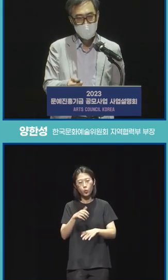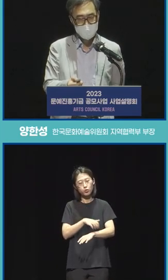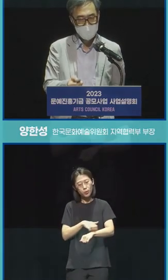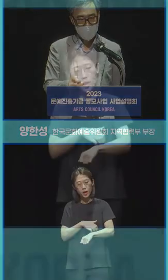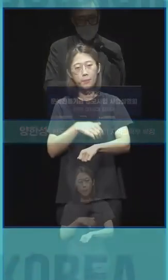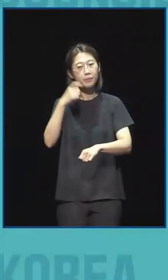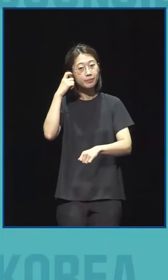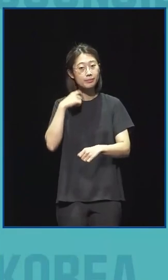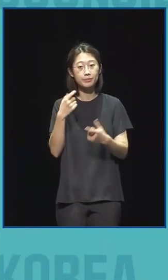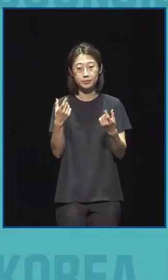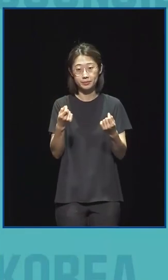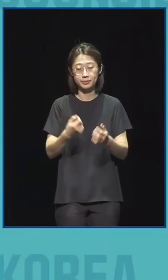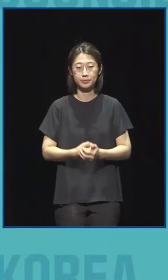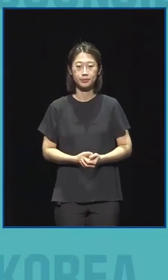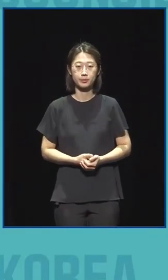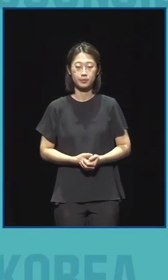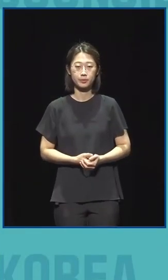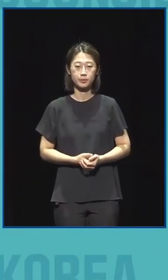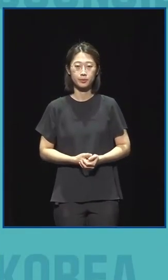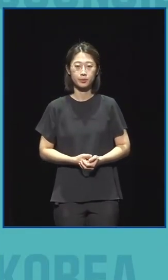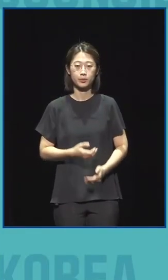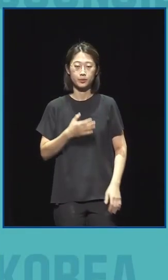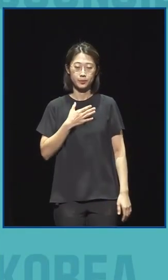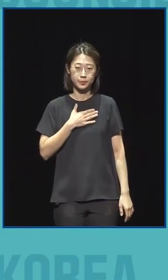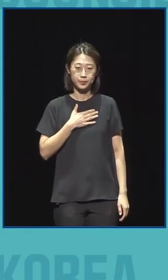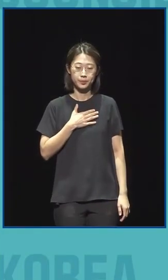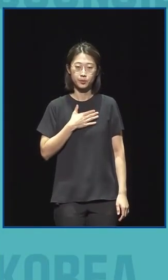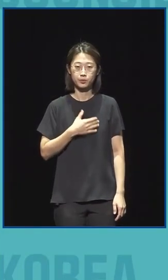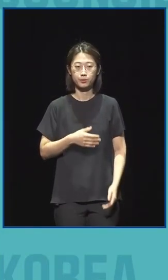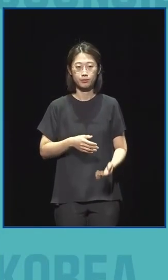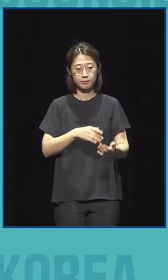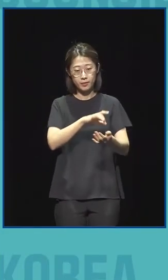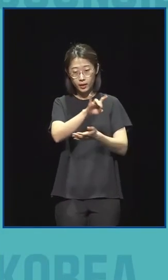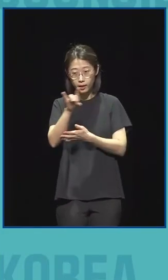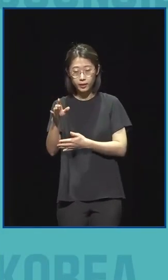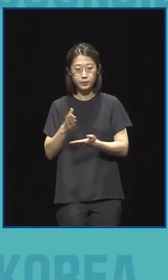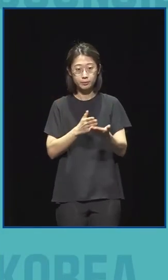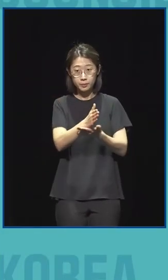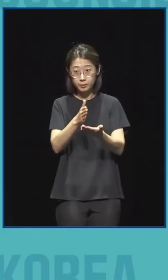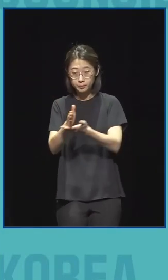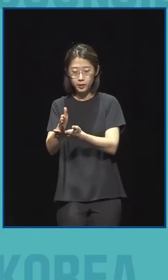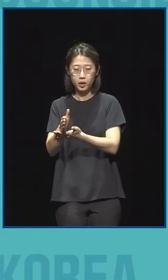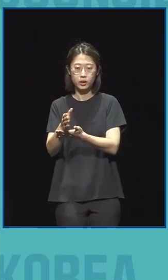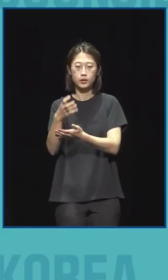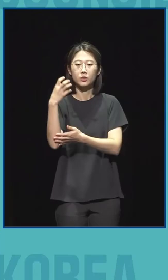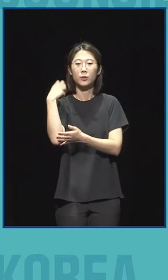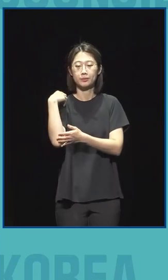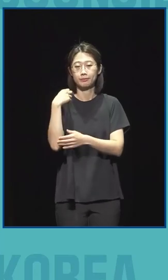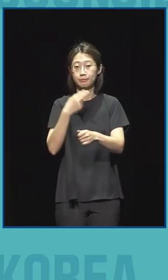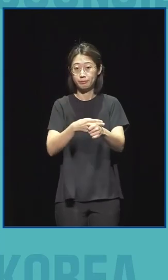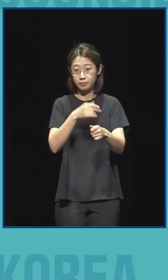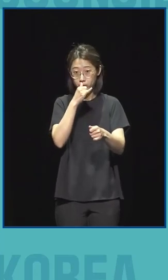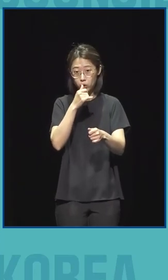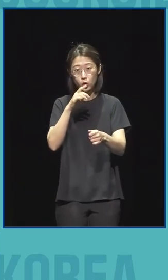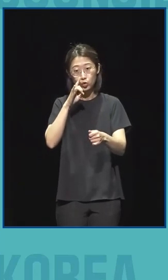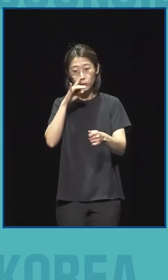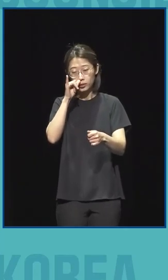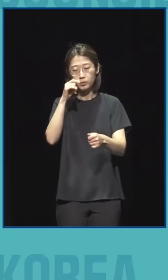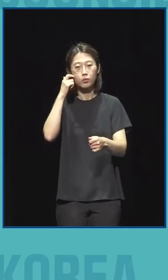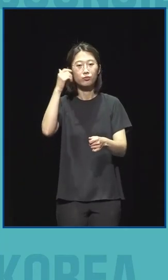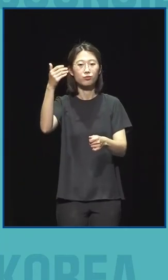있으실 것 같습니다 얼마 전에 저희가 3차 담당자 유형별로 담당자가 다 있으니까요 언제든지 문의를